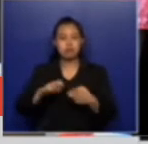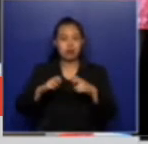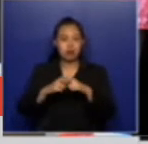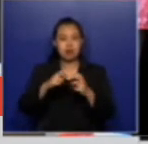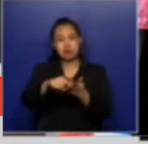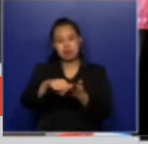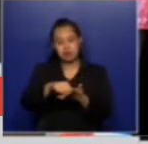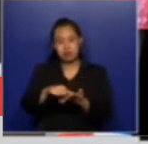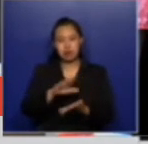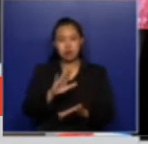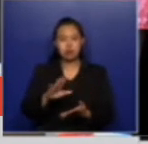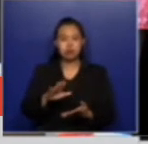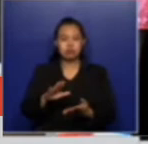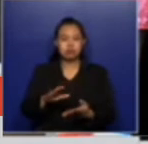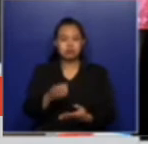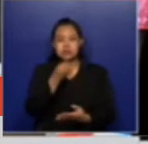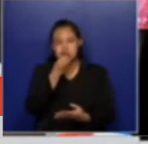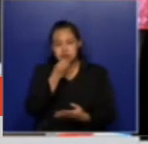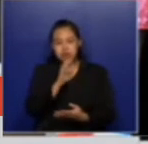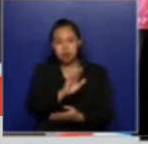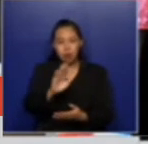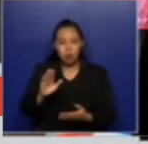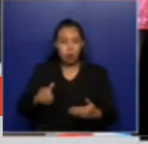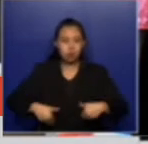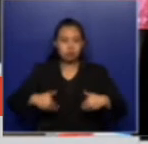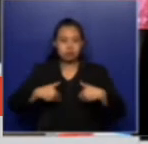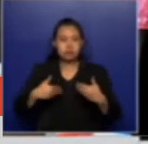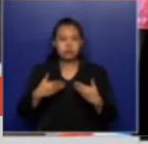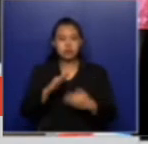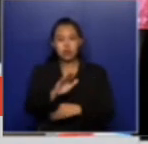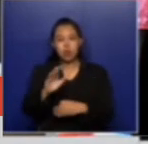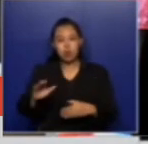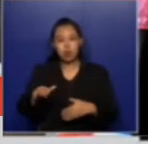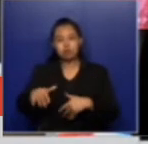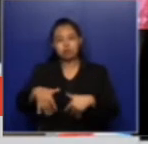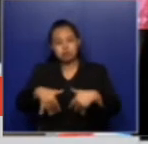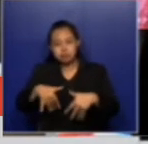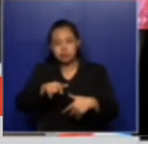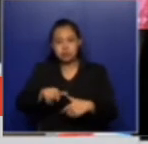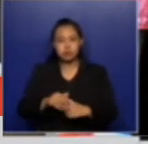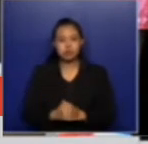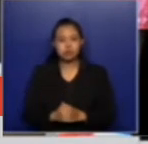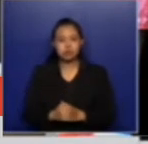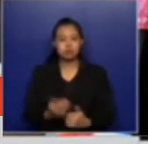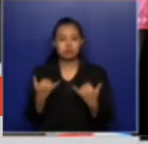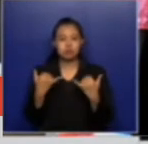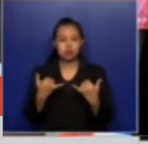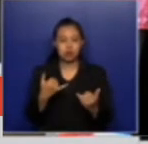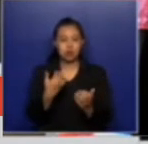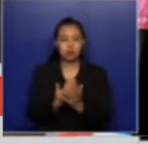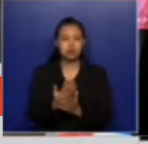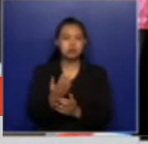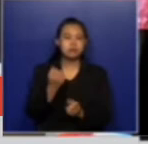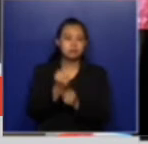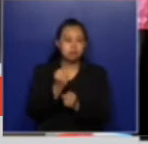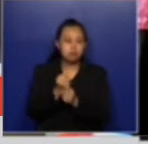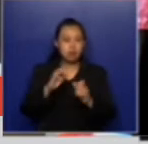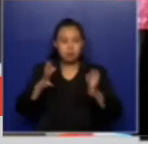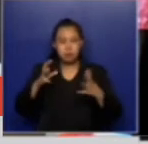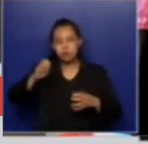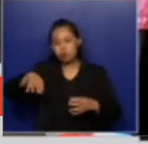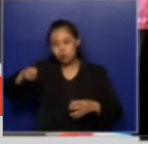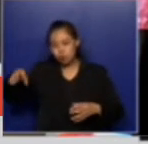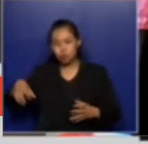าะปัญหาของปากท้องพี่น้องประชาชนคนไทยทั้งประเทศตัวนี้ตกงานกันอย่างมโหฬารนี่ที่ตัวเลขเขียนม